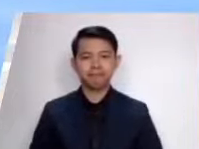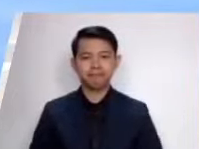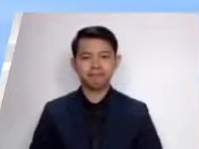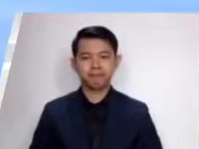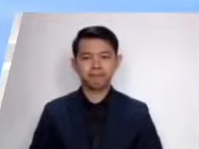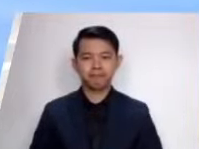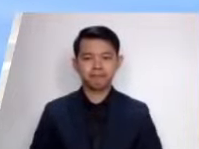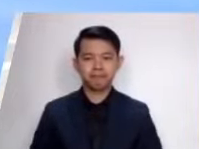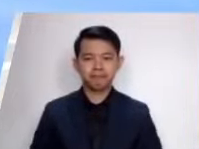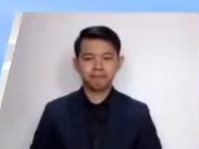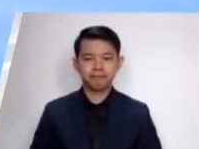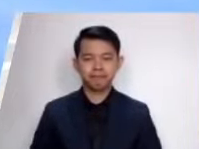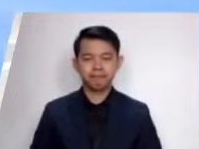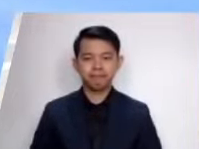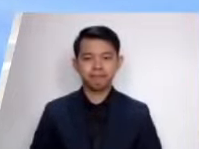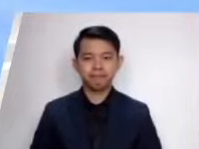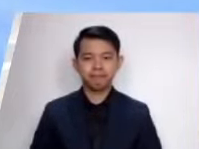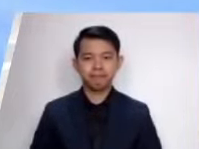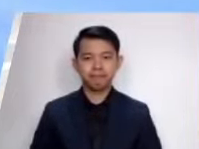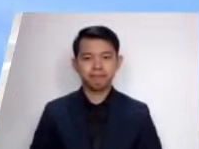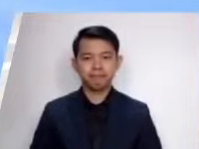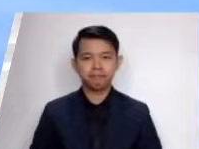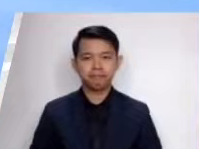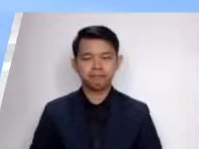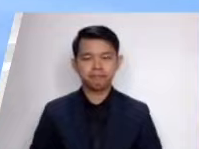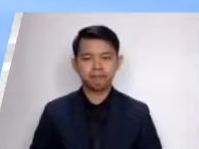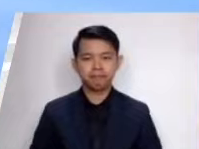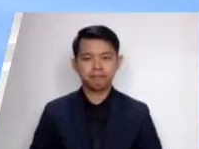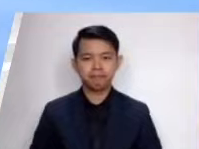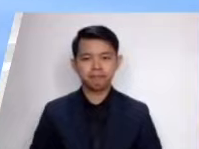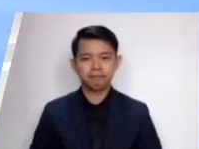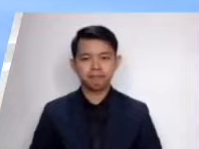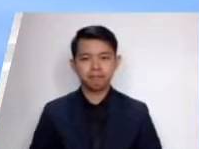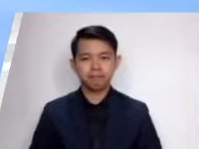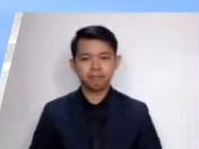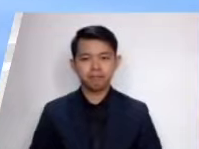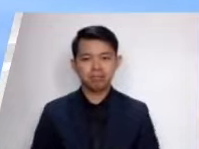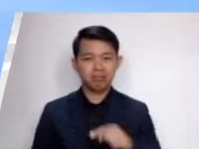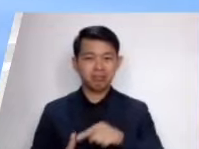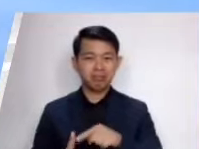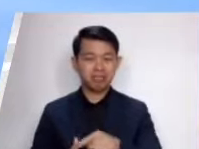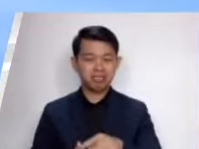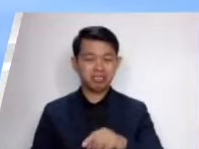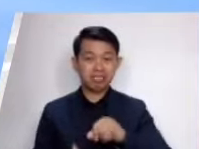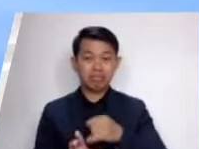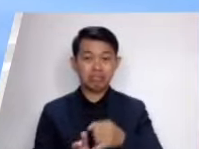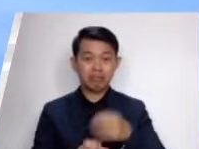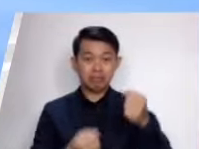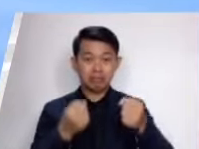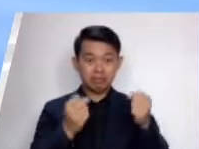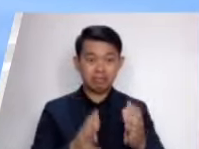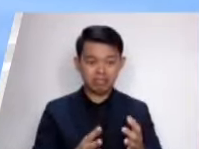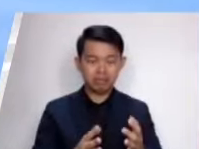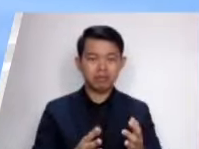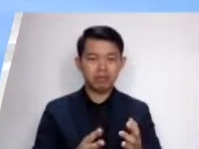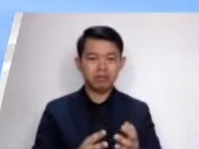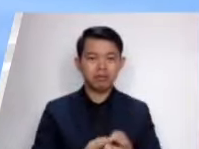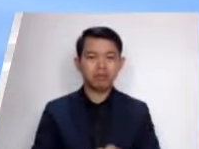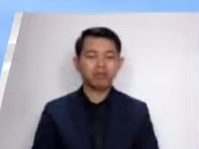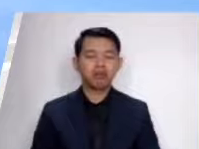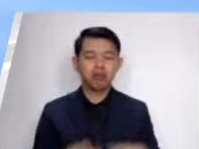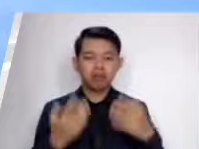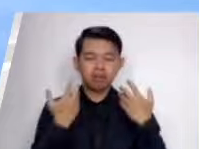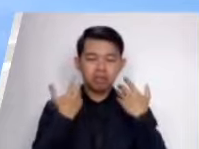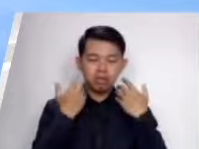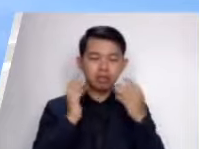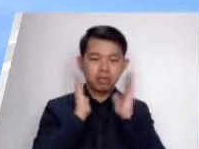Isinumbong na sa LTFRB ang jeepney driver na namahiya umano ng pasahero dahil sa kanyang pangangatawan. Detalye tayo sa ulat on the spot ni Oscar